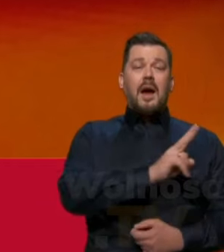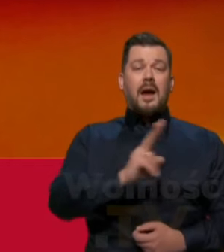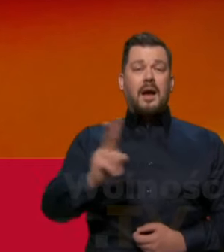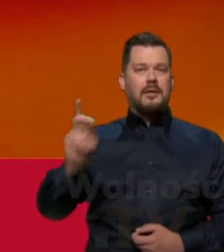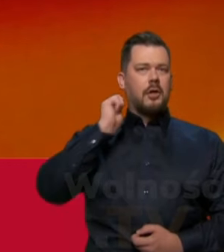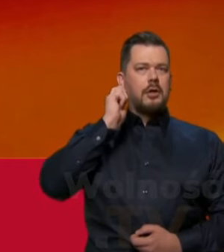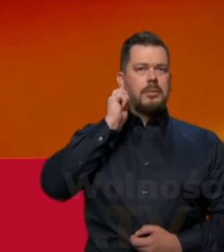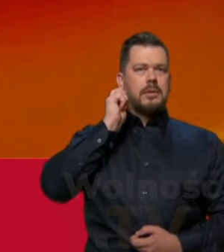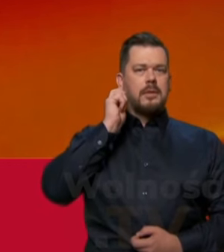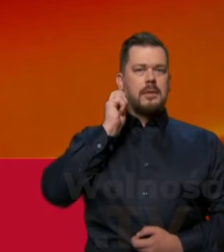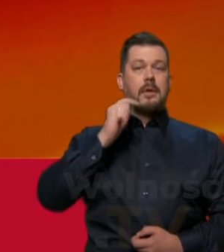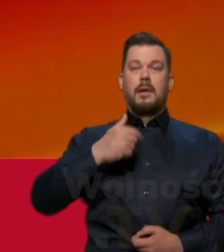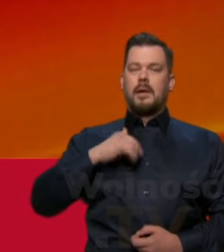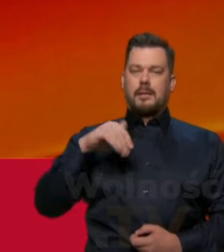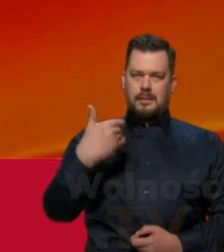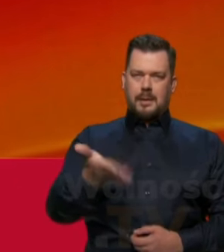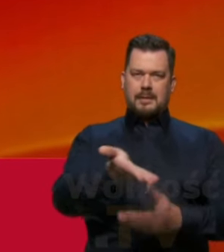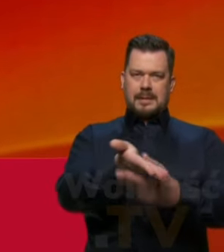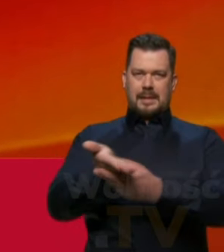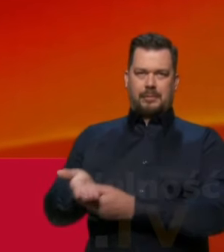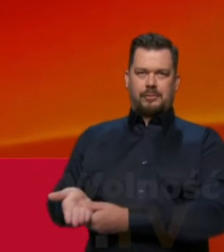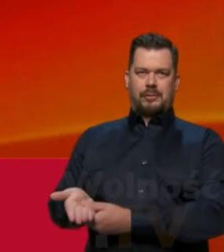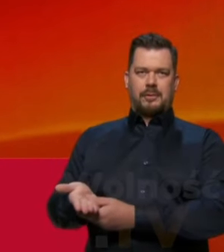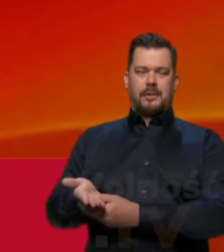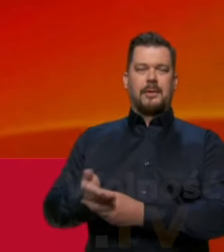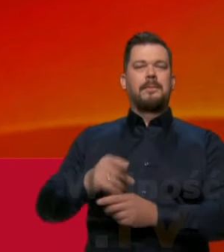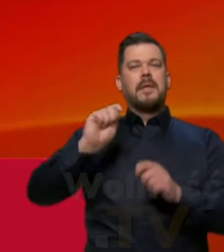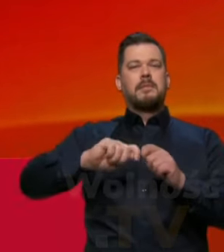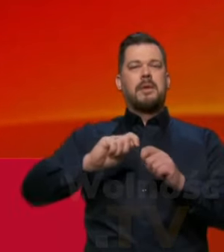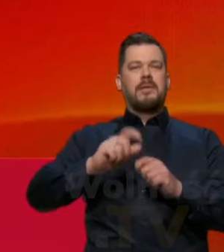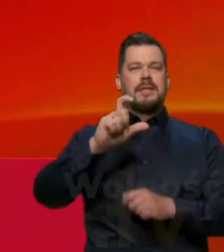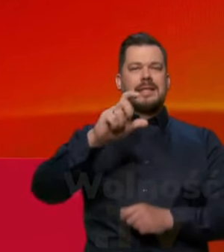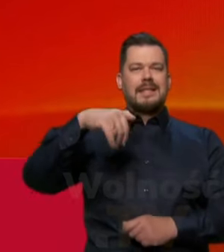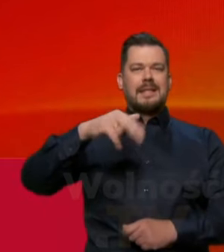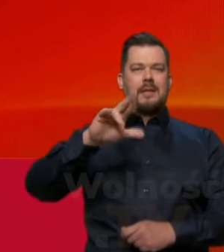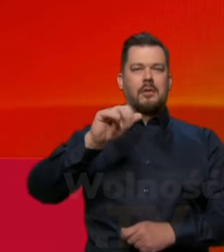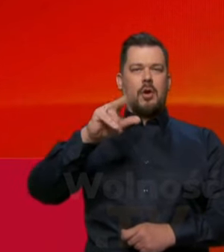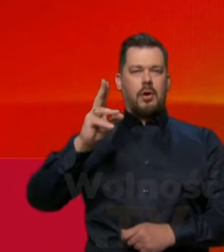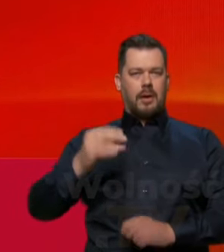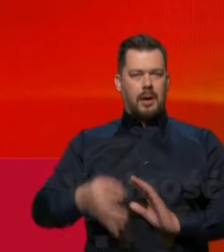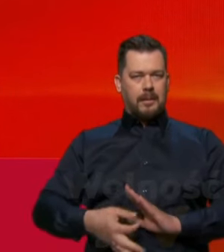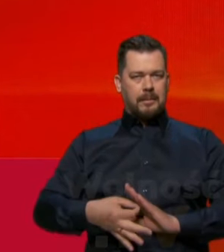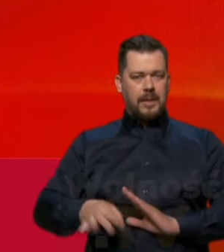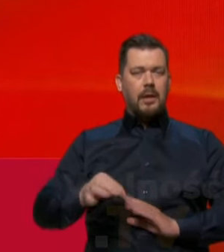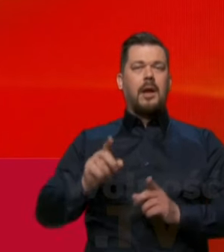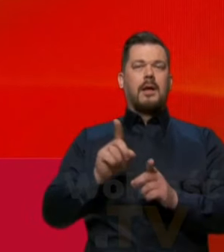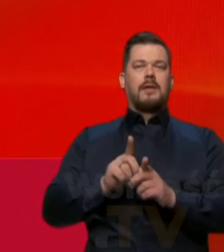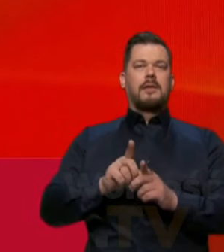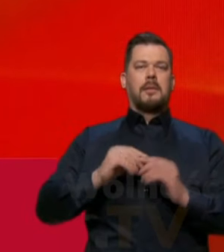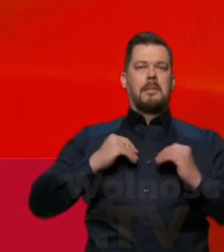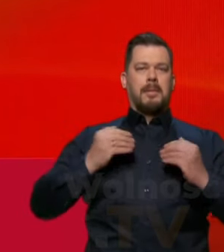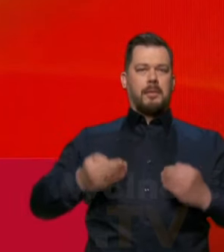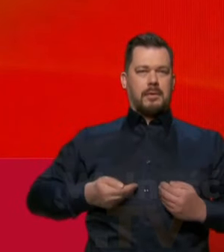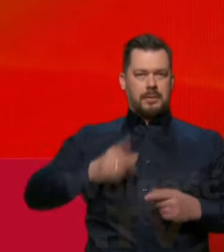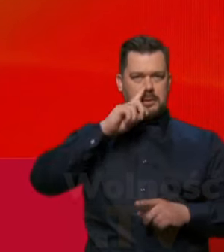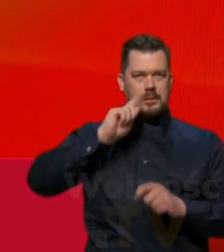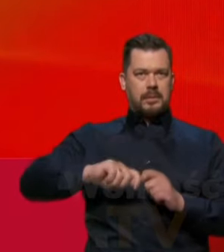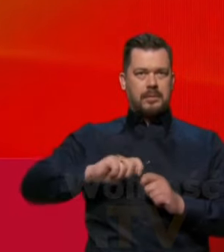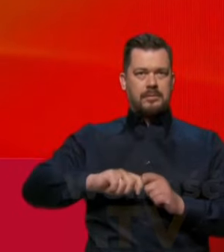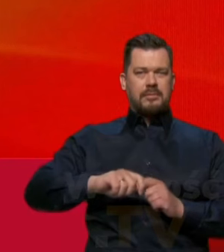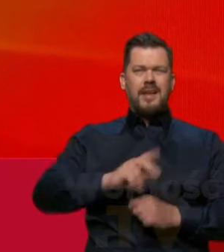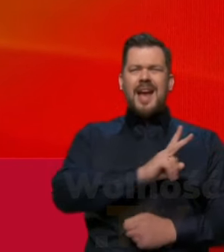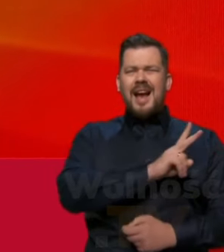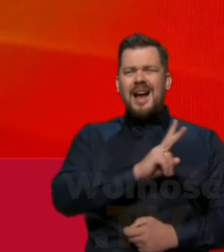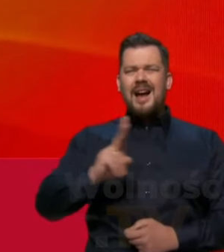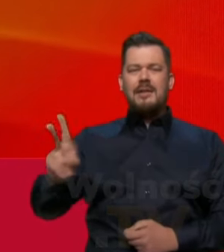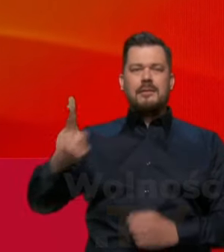Warszawy otrzyma ode mnie zaproszenie na badania cytologiczne i badania mamograficzne, a przy tym będzie miała pewność, że w żadnym